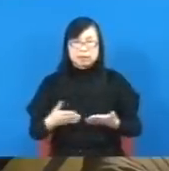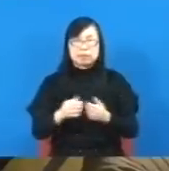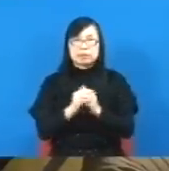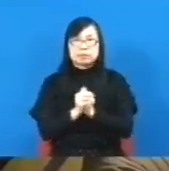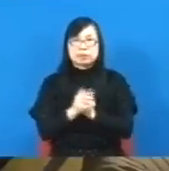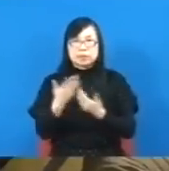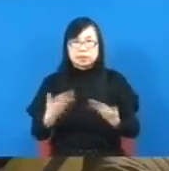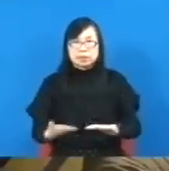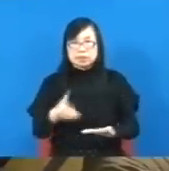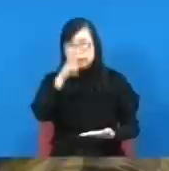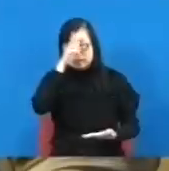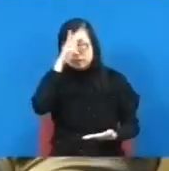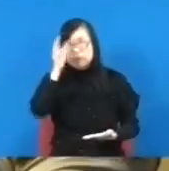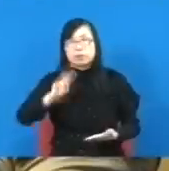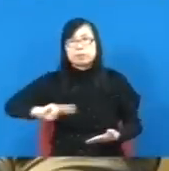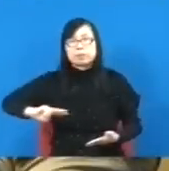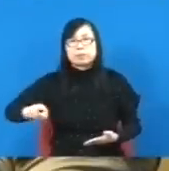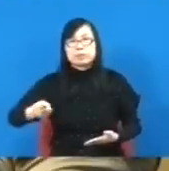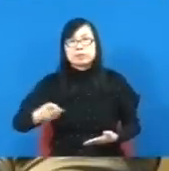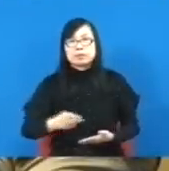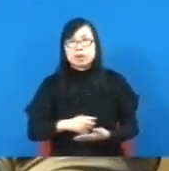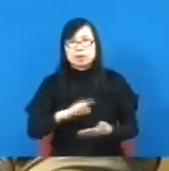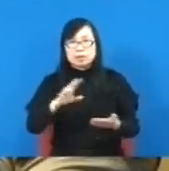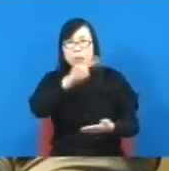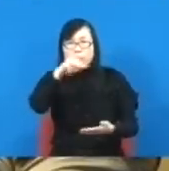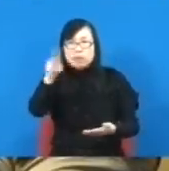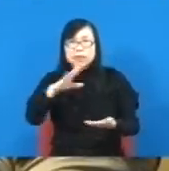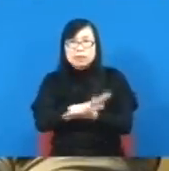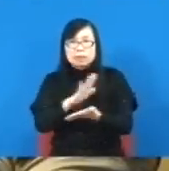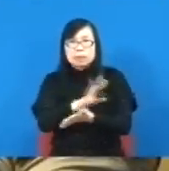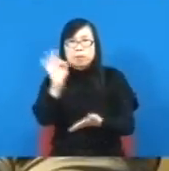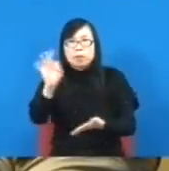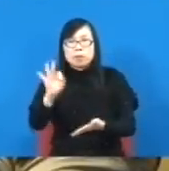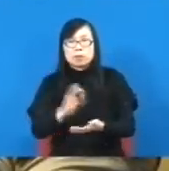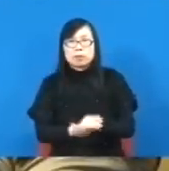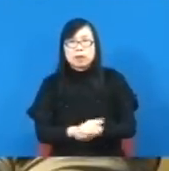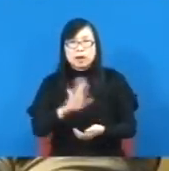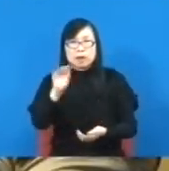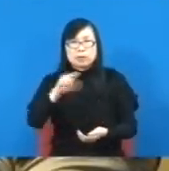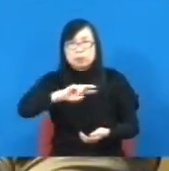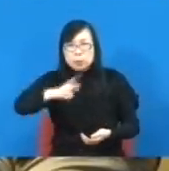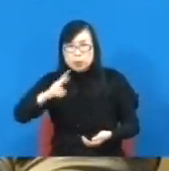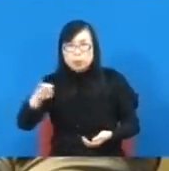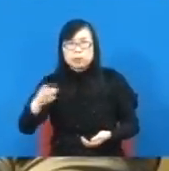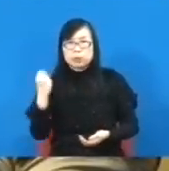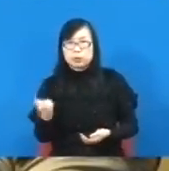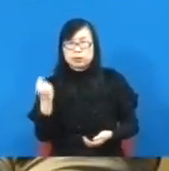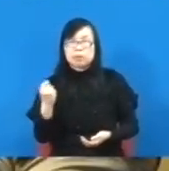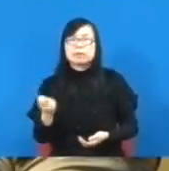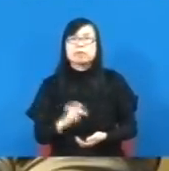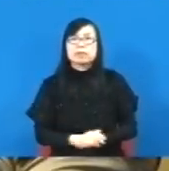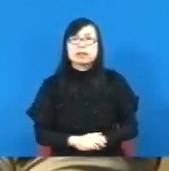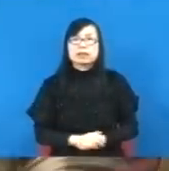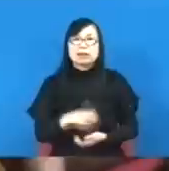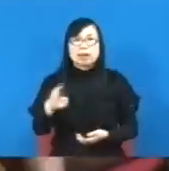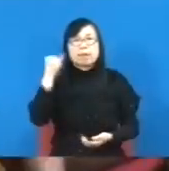家政府變相係揾啲冇咩經驗嘅人做啲咁嘅位，就容易換。有咩事？ 同埋你無一個人好簡單，一係